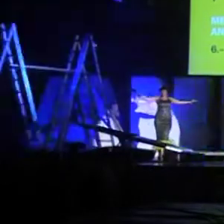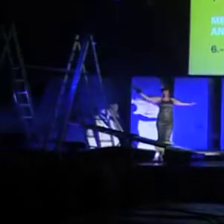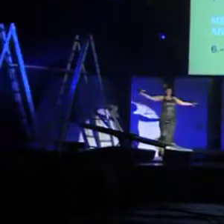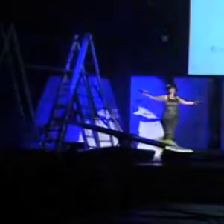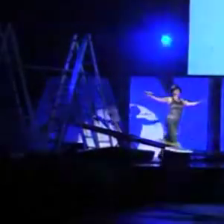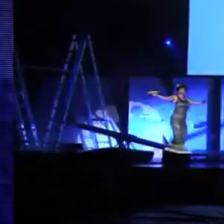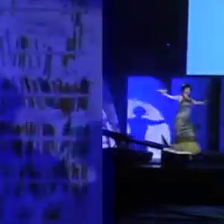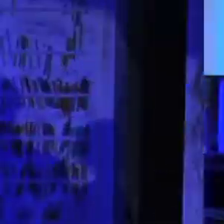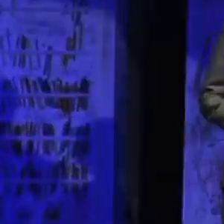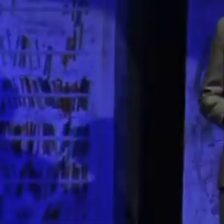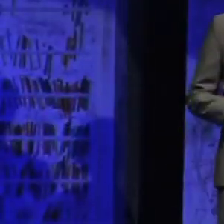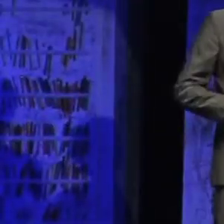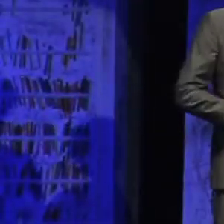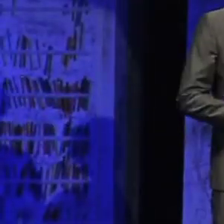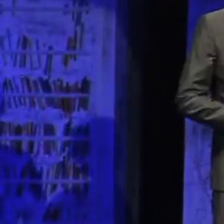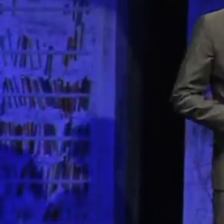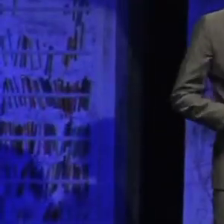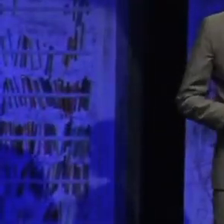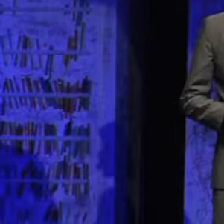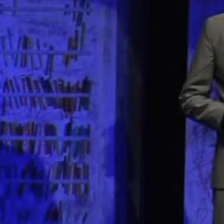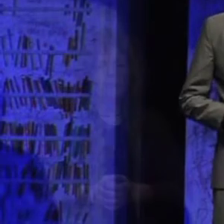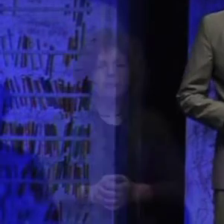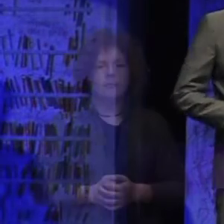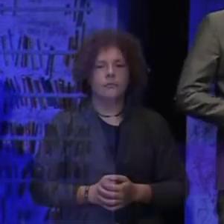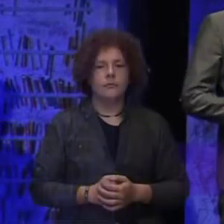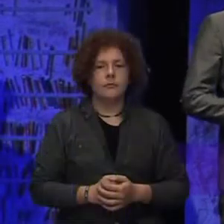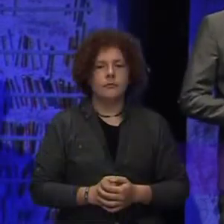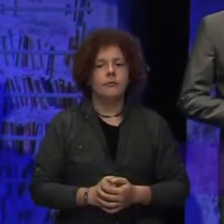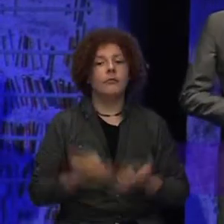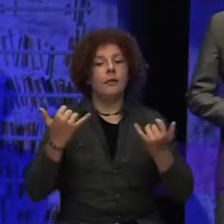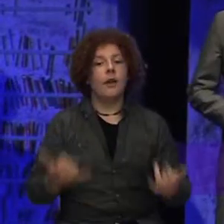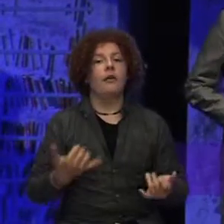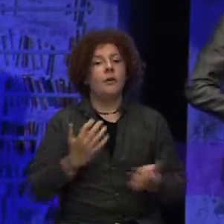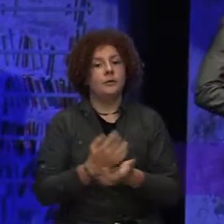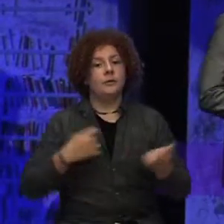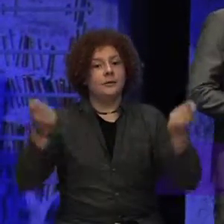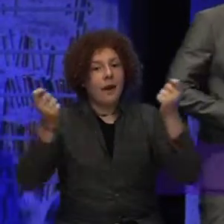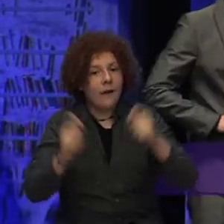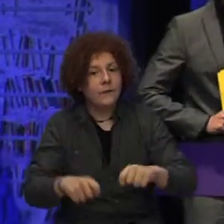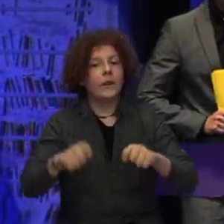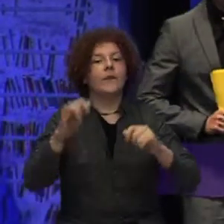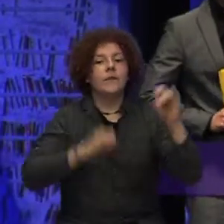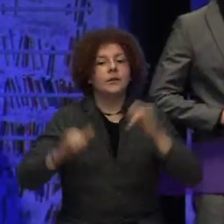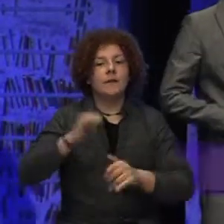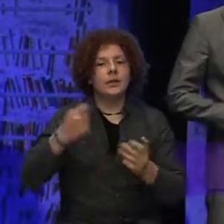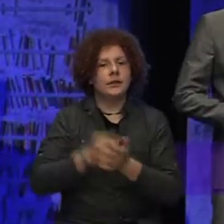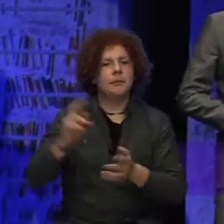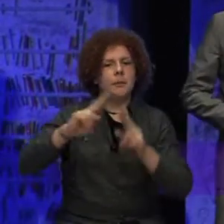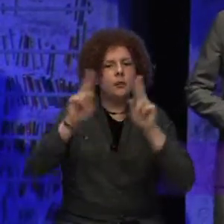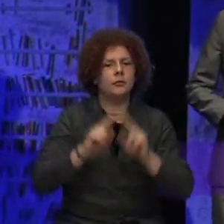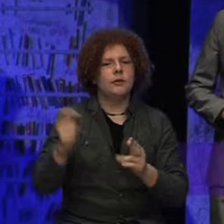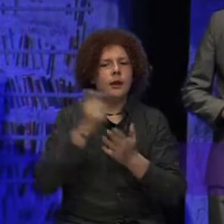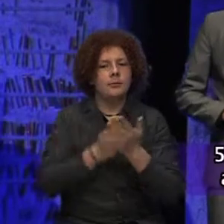perlou! Tady vás tady vítáme na slavnostním